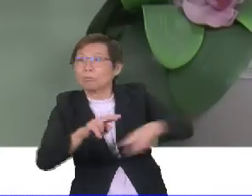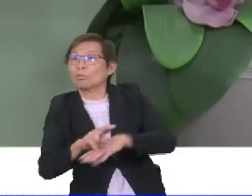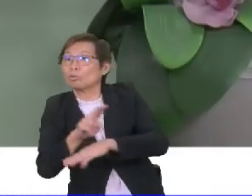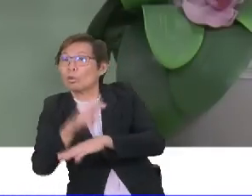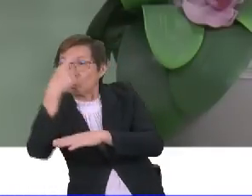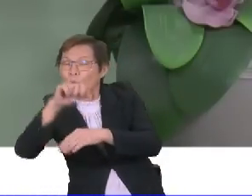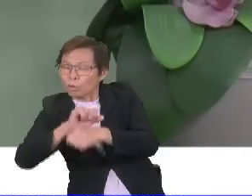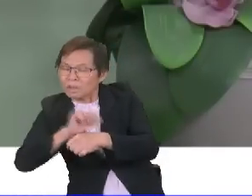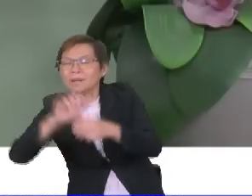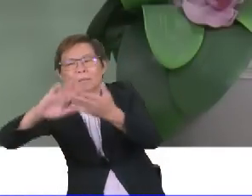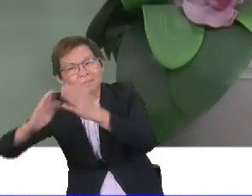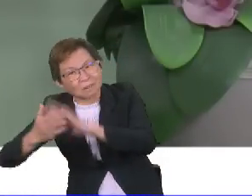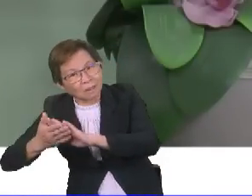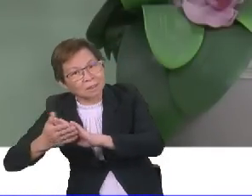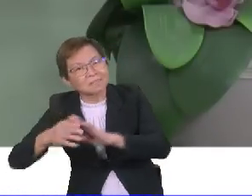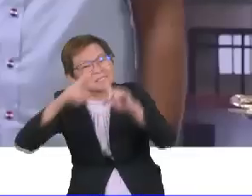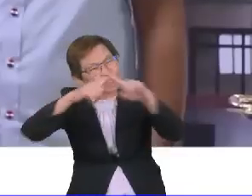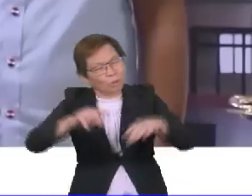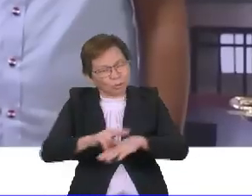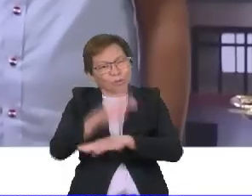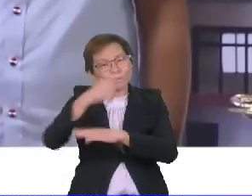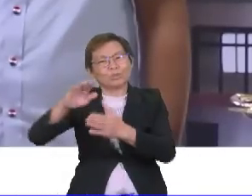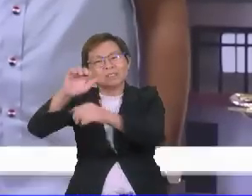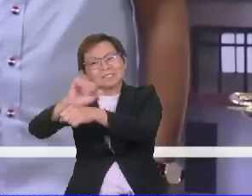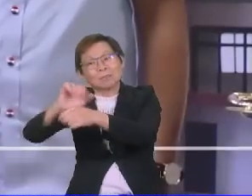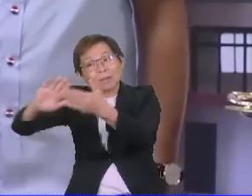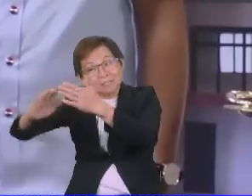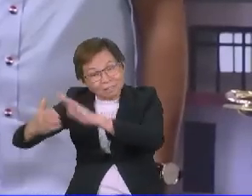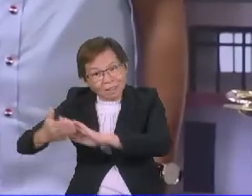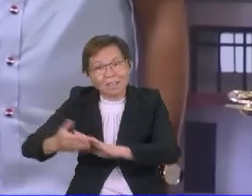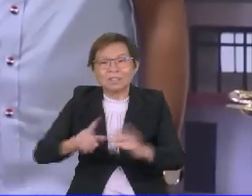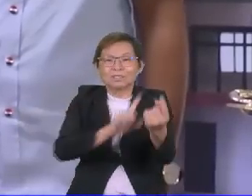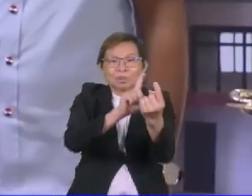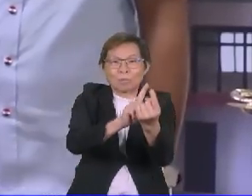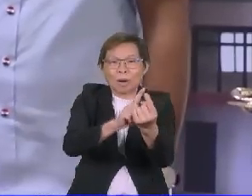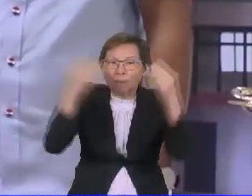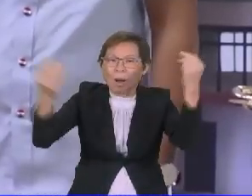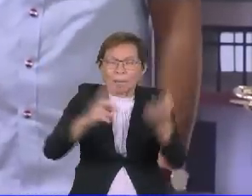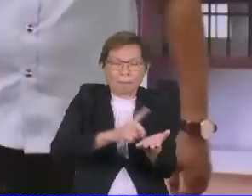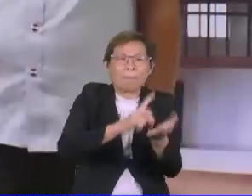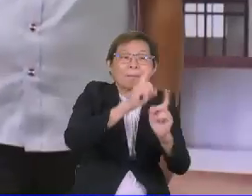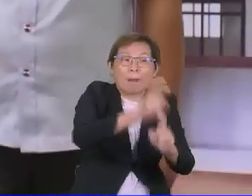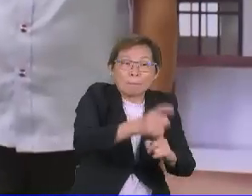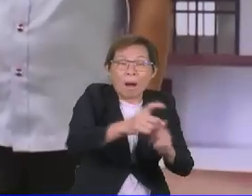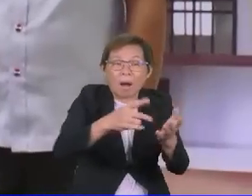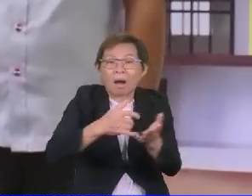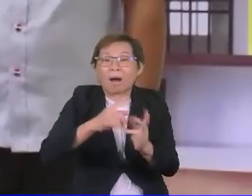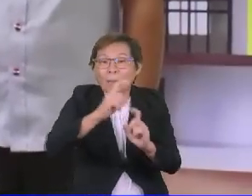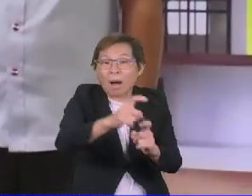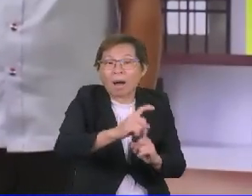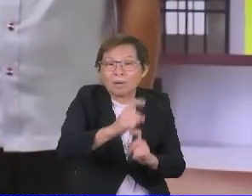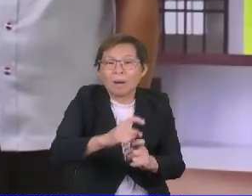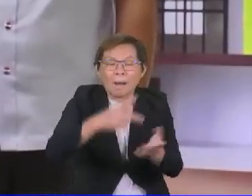kecil-kecil ke masyarakat beliau ditemui pada majelis penyampaian hadiah Champion